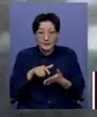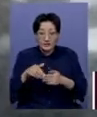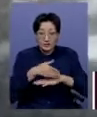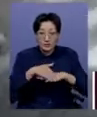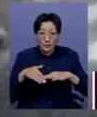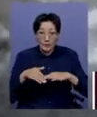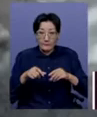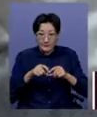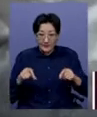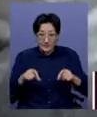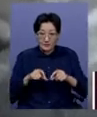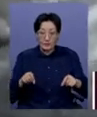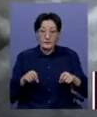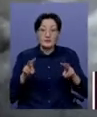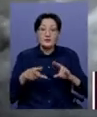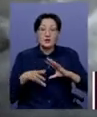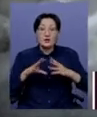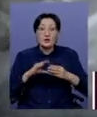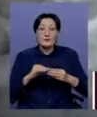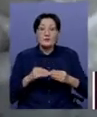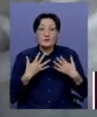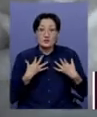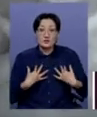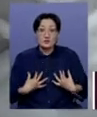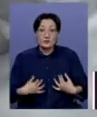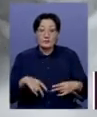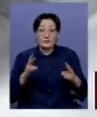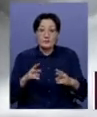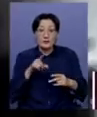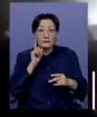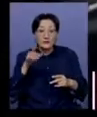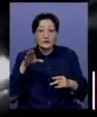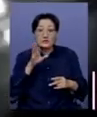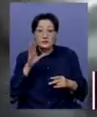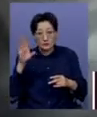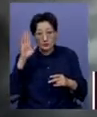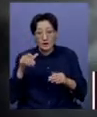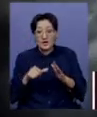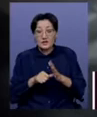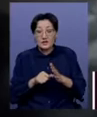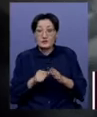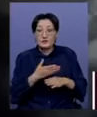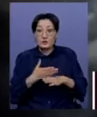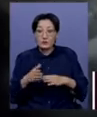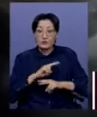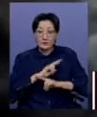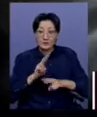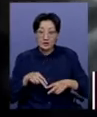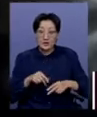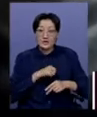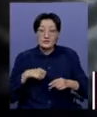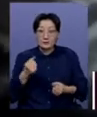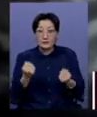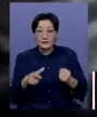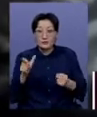по зебре. В результате ДТП от множественных телесных повреждений молодой человек спустя 6 часов скончался в больнице. Сам